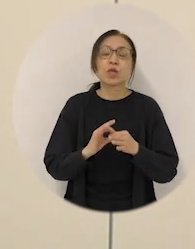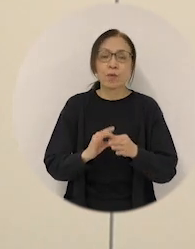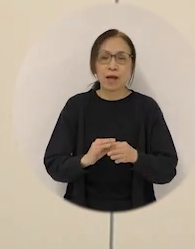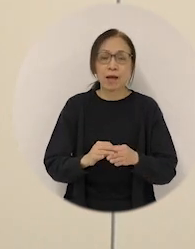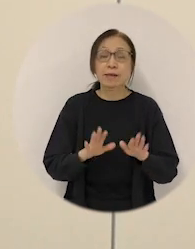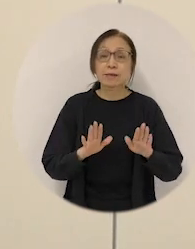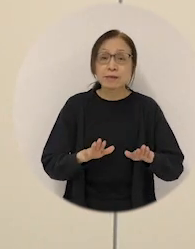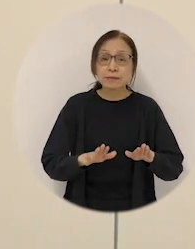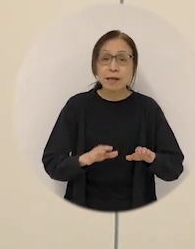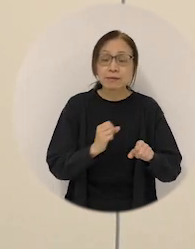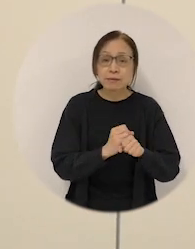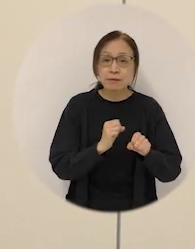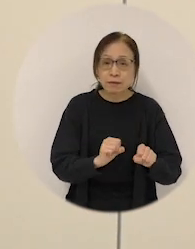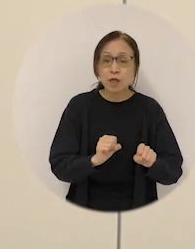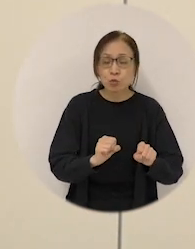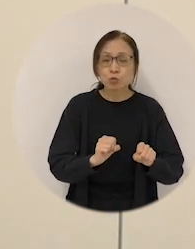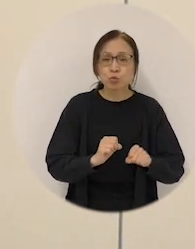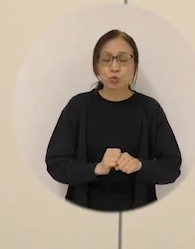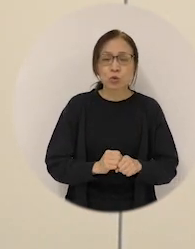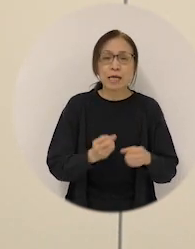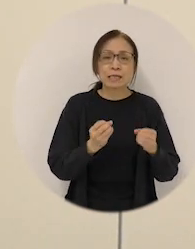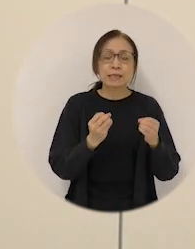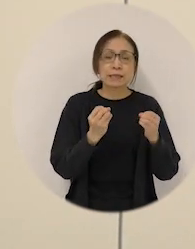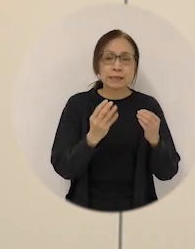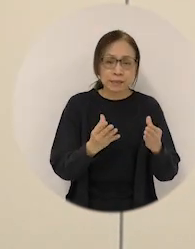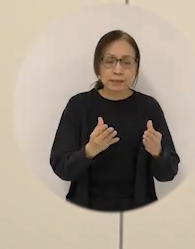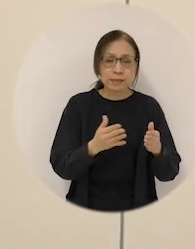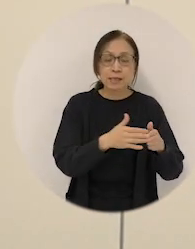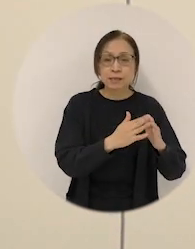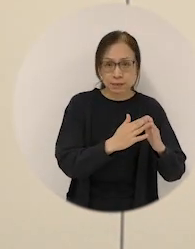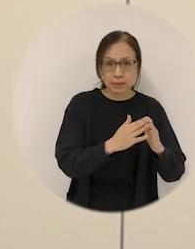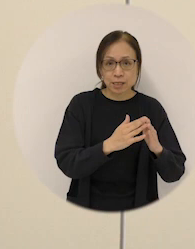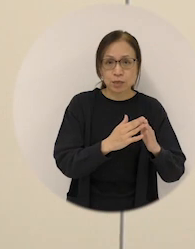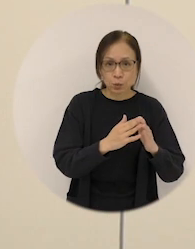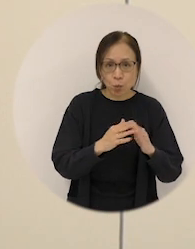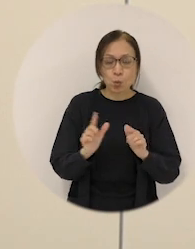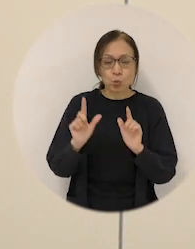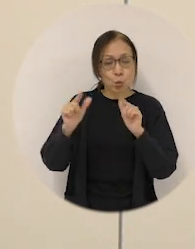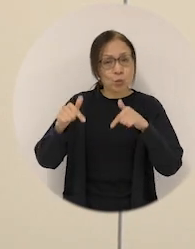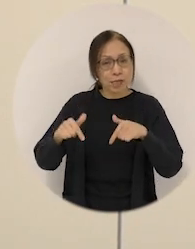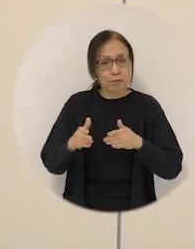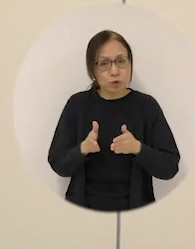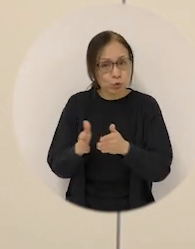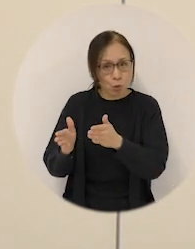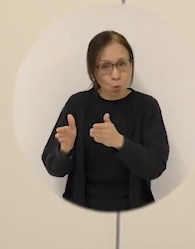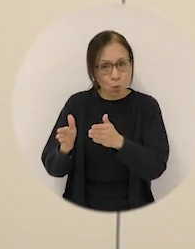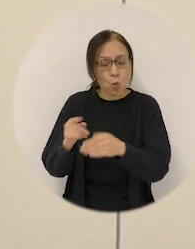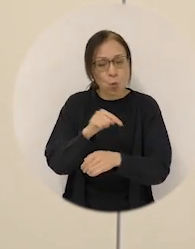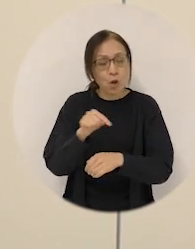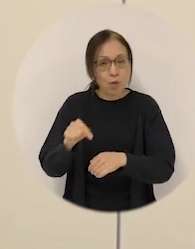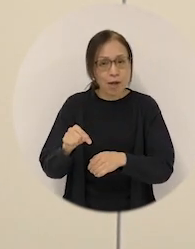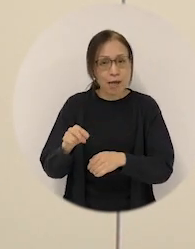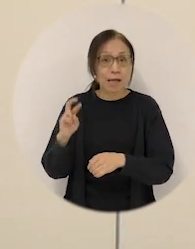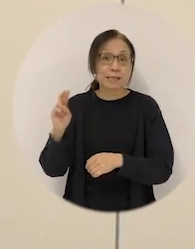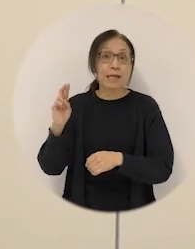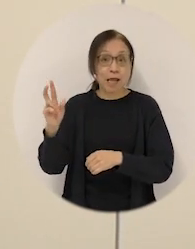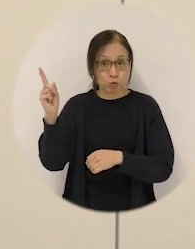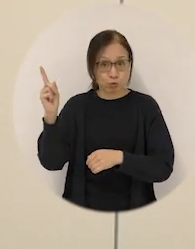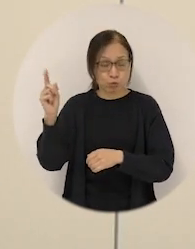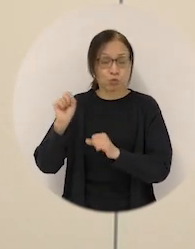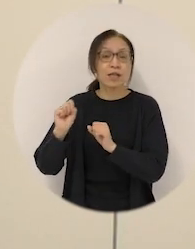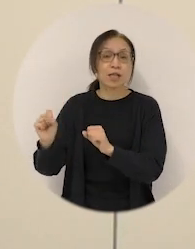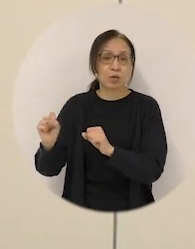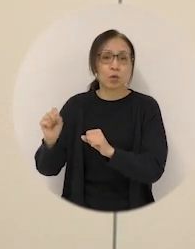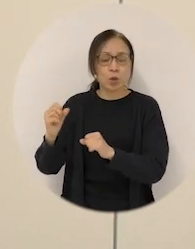在行っております新駅舎と東西自由連絡通路、こちらの JR の方で行っておりますので、そちらに対しての負担